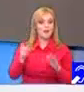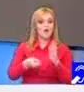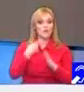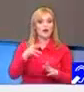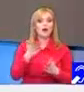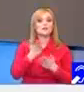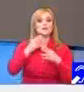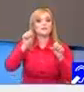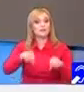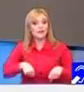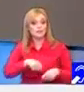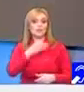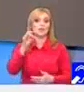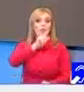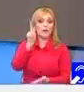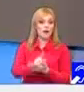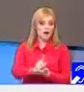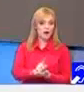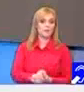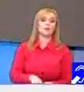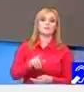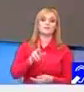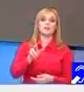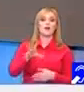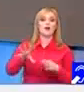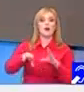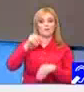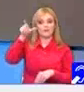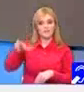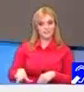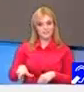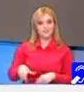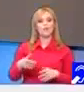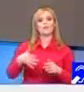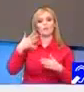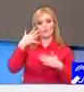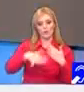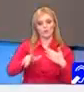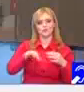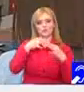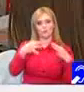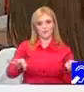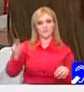care sunt drepturile și obligațiile unui alegător responsabil și s-au convins că democrația se învață.